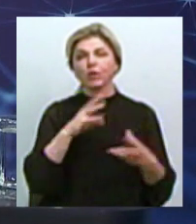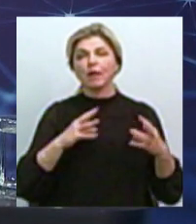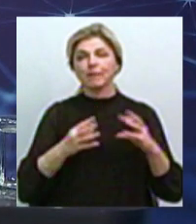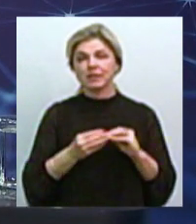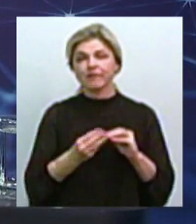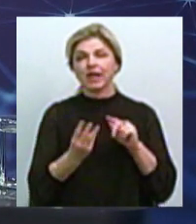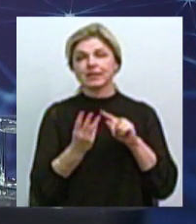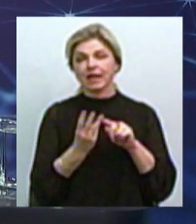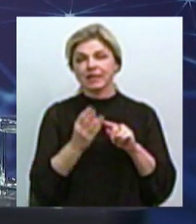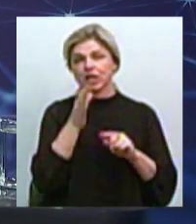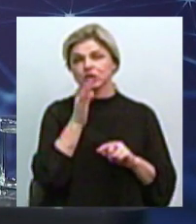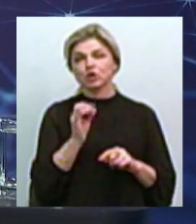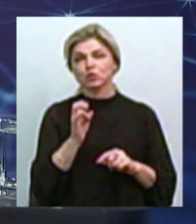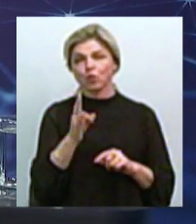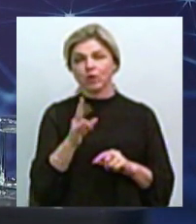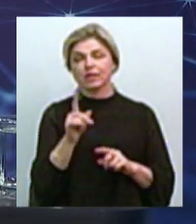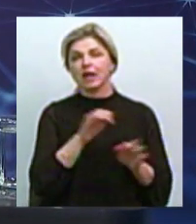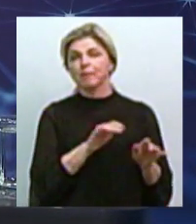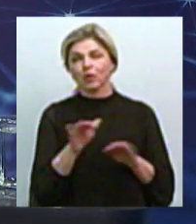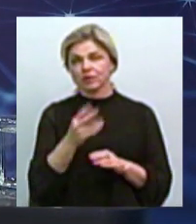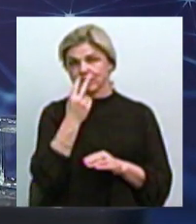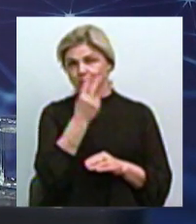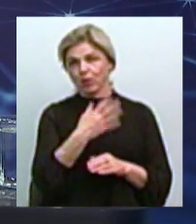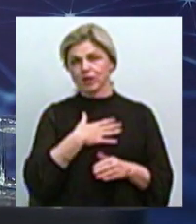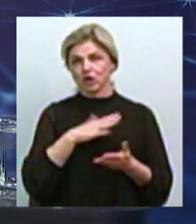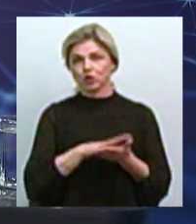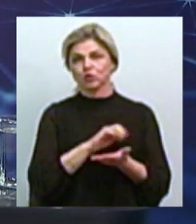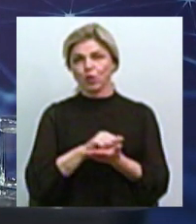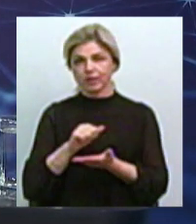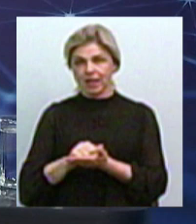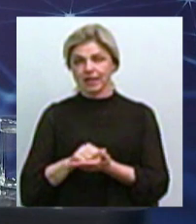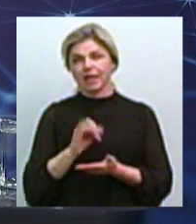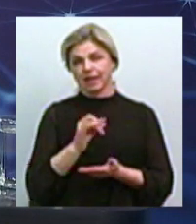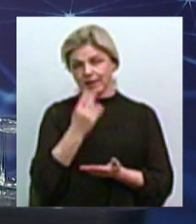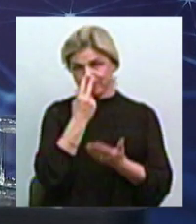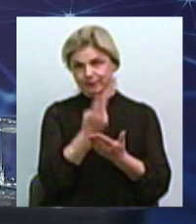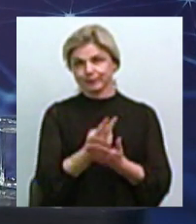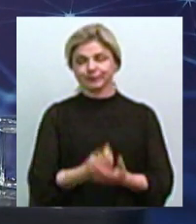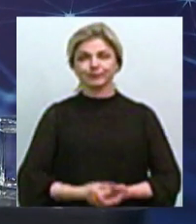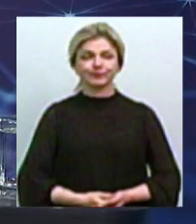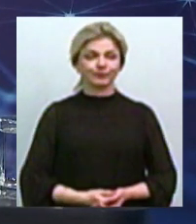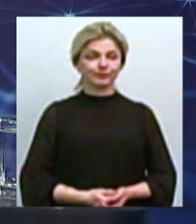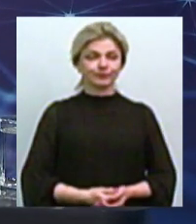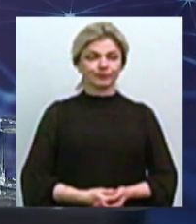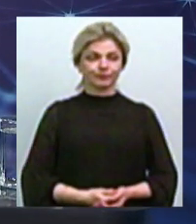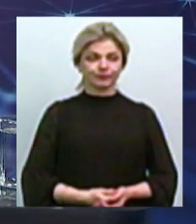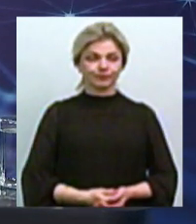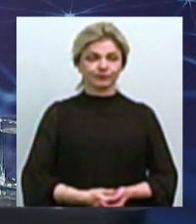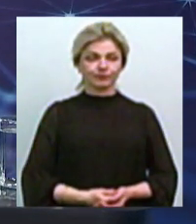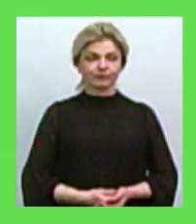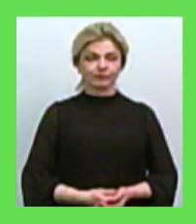третього сезону, за процесом стежили наші колеги зі служби новин Вікторія Чернявська та Василь